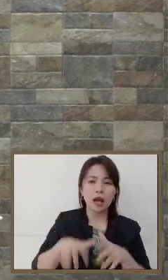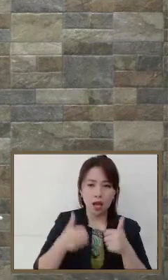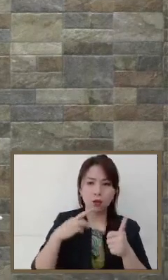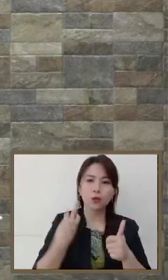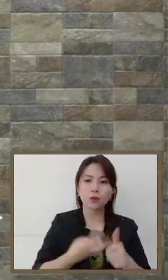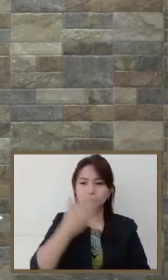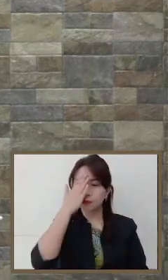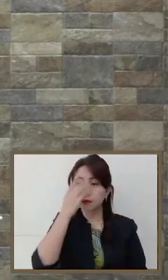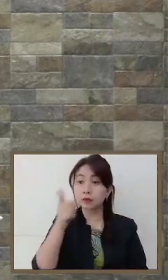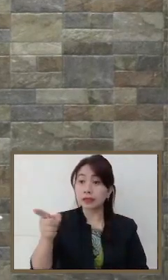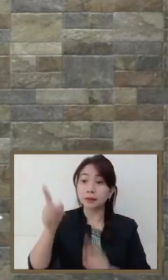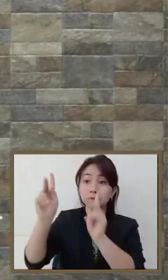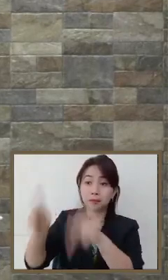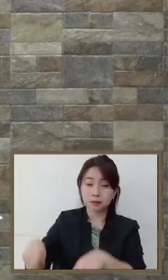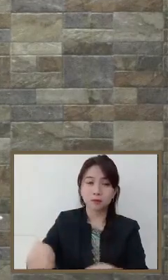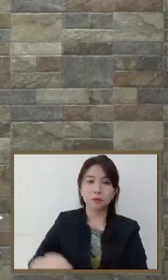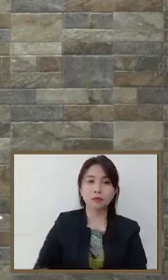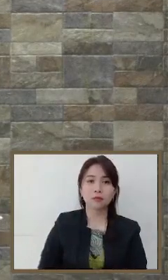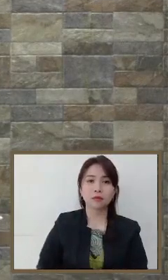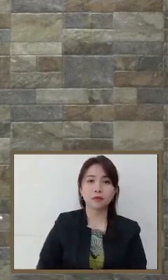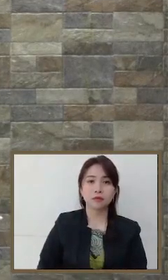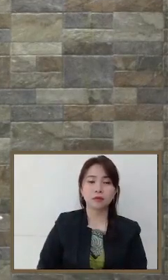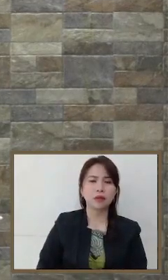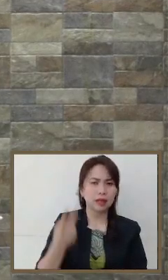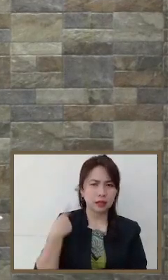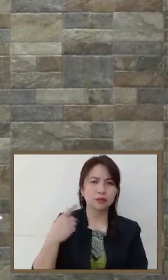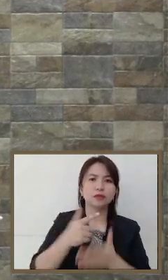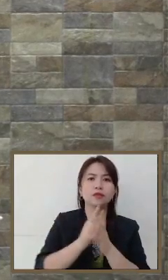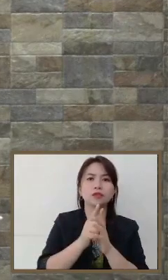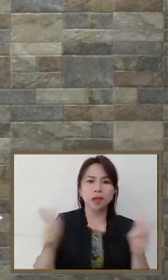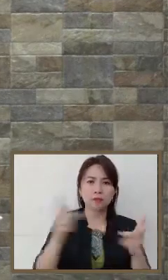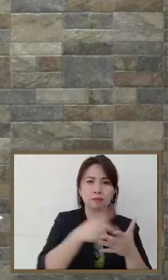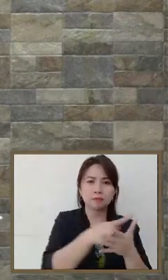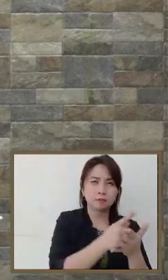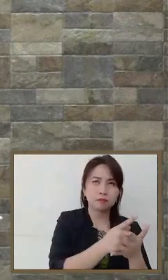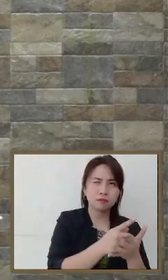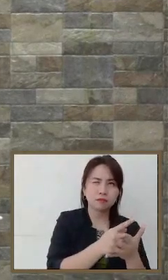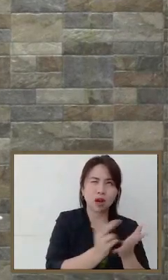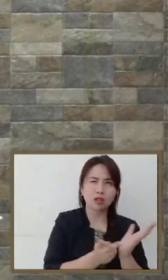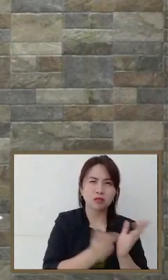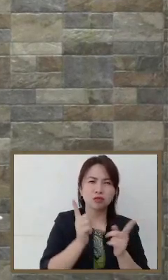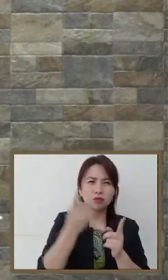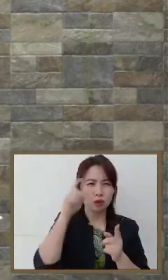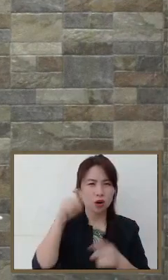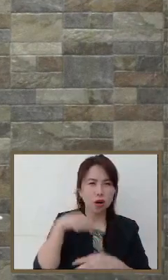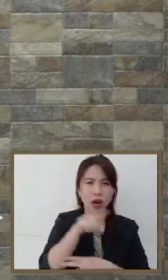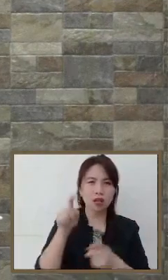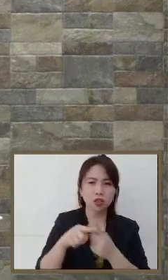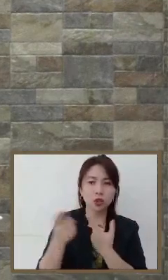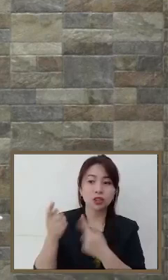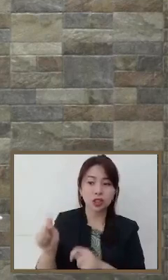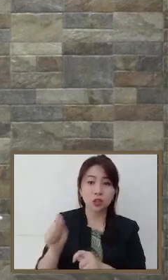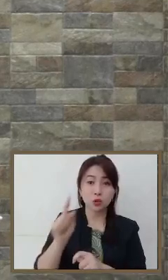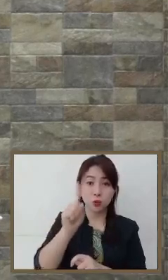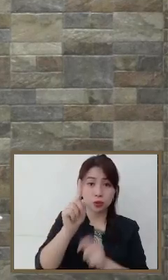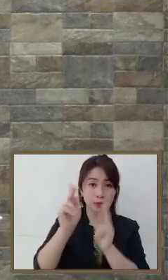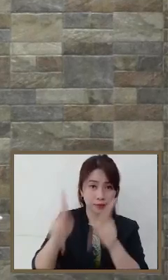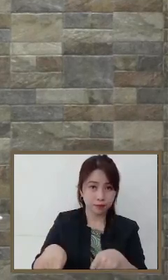ay napakalaking napakalaking parte para tayong magtiwala sa isang tao Amen yung pagkakilala